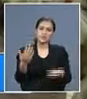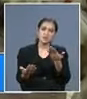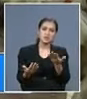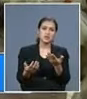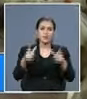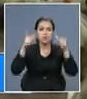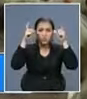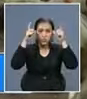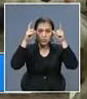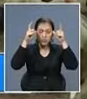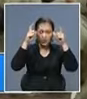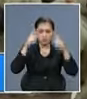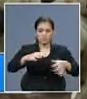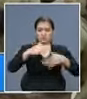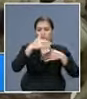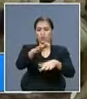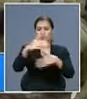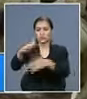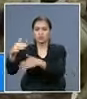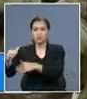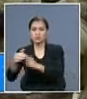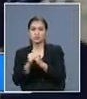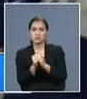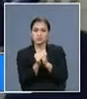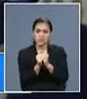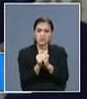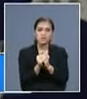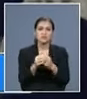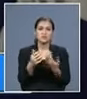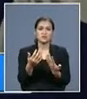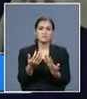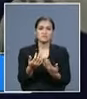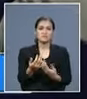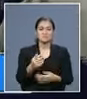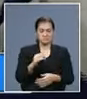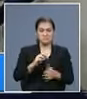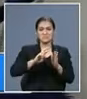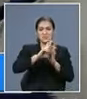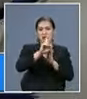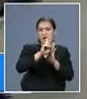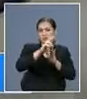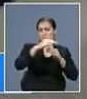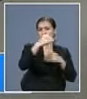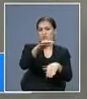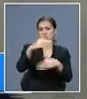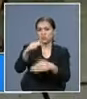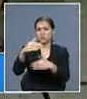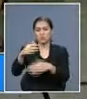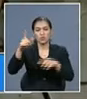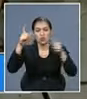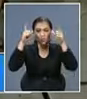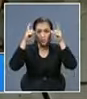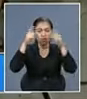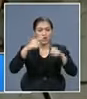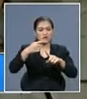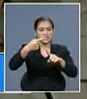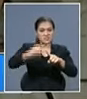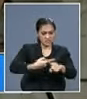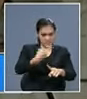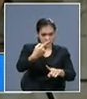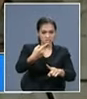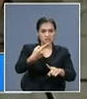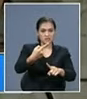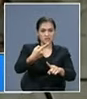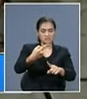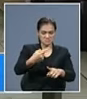ยังจีนก็ผ่านด่านกักกันสัตว์เชียงรายสาขาเชียงแสนอำเภอเชียงแสนจังหวัดเชียงรายครับพบว่ามีการส่งออกวัวเดือนละ 10,000ตัวนะครับส่วน